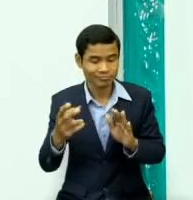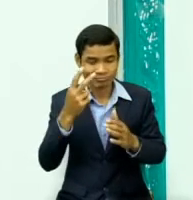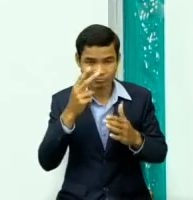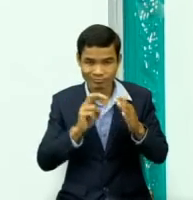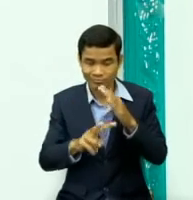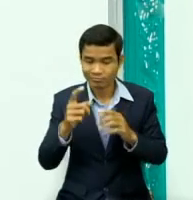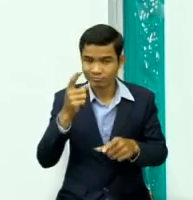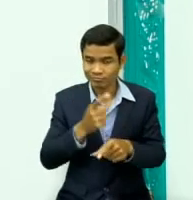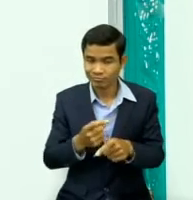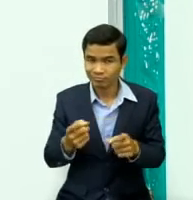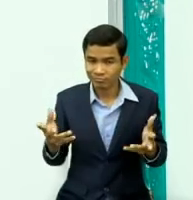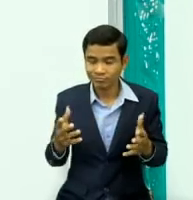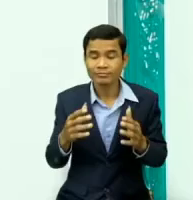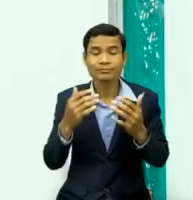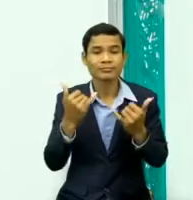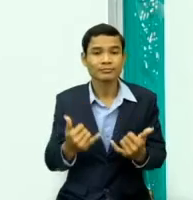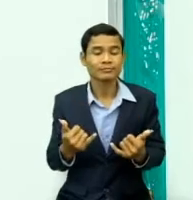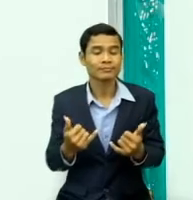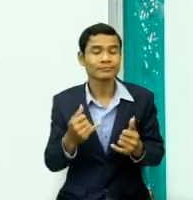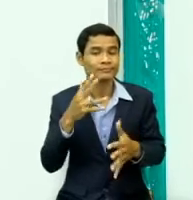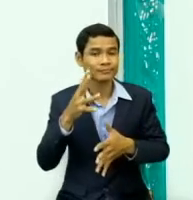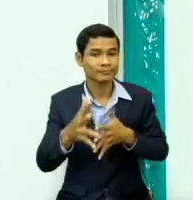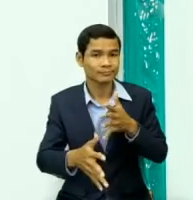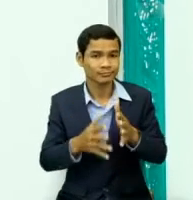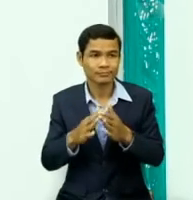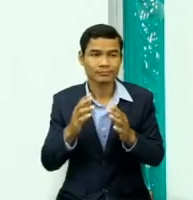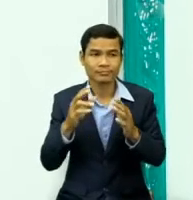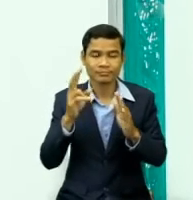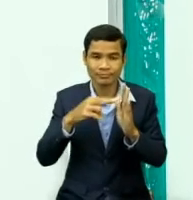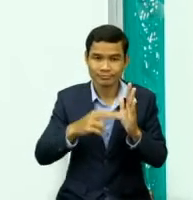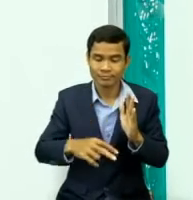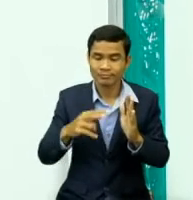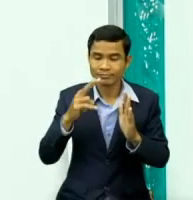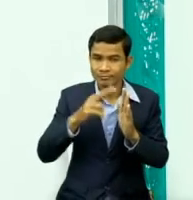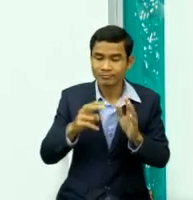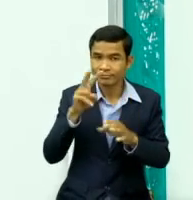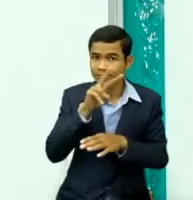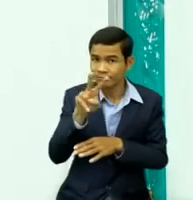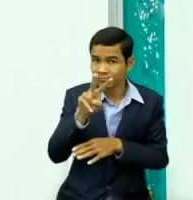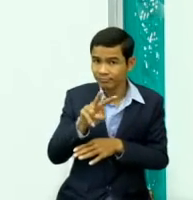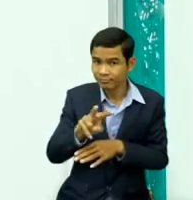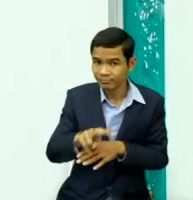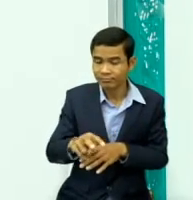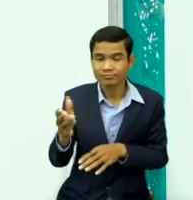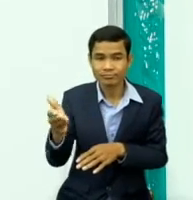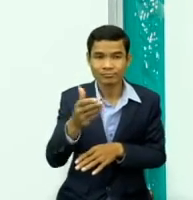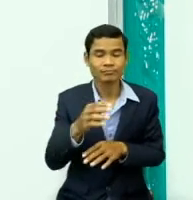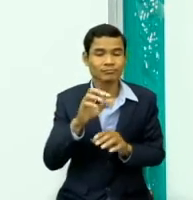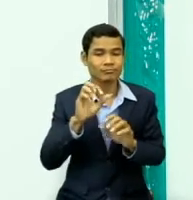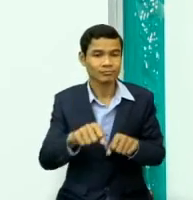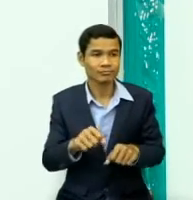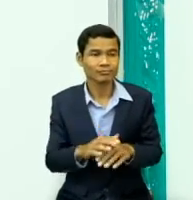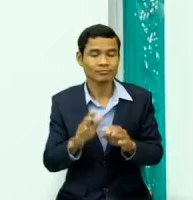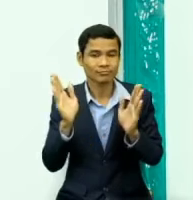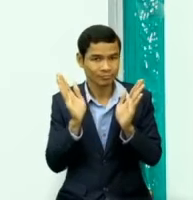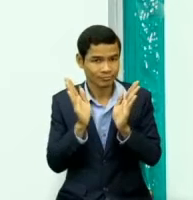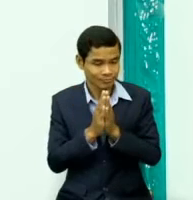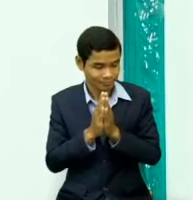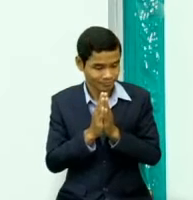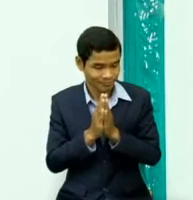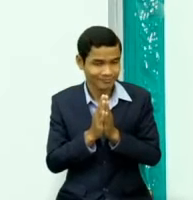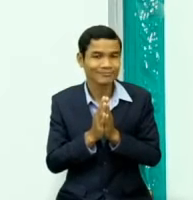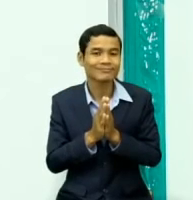được bà con bàn trầm trệ đại tế chương cho tận đó cha cả ăn áp tập bọt này con tại lần này con tặng ở khnề cha con tết đây